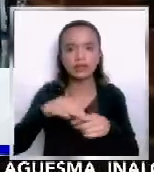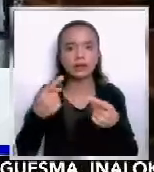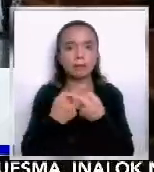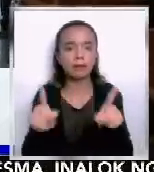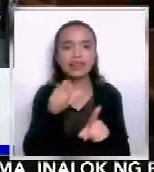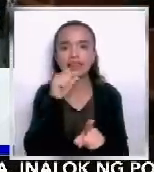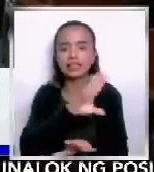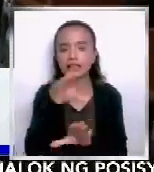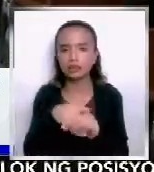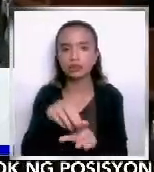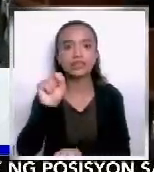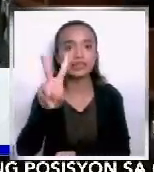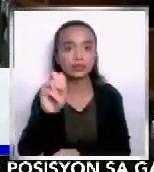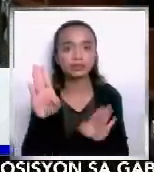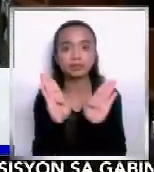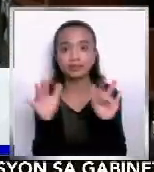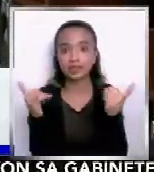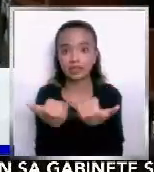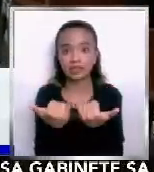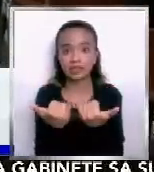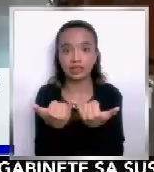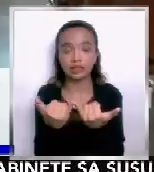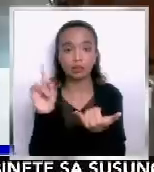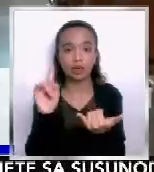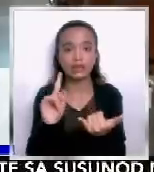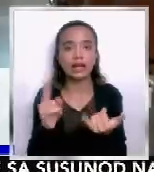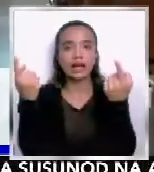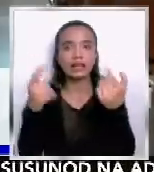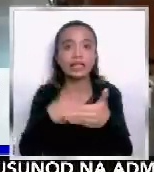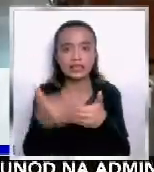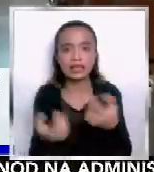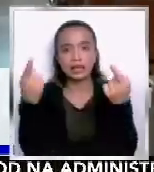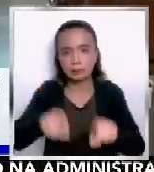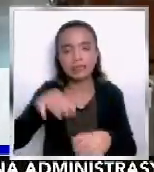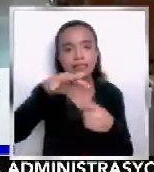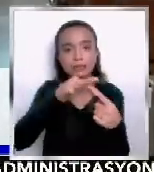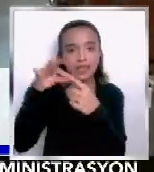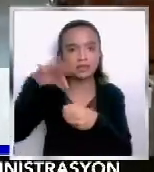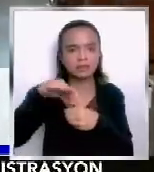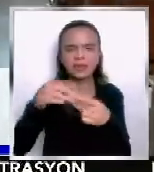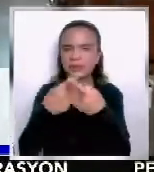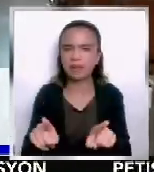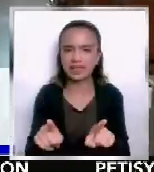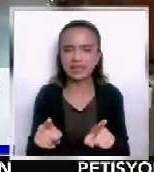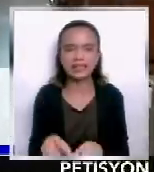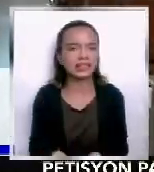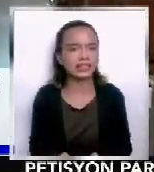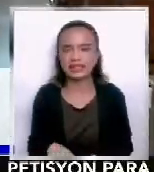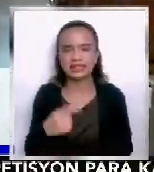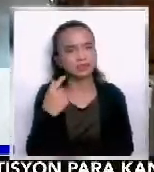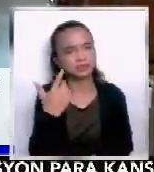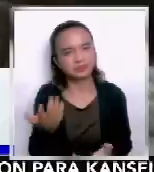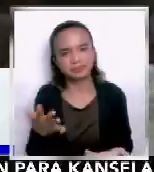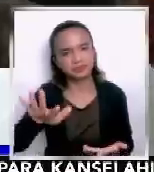na barangay na magsasagawa pa lang ng special elections. Pero malabo na raw ito makaapekto sa kung sino ang magiging